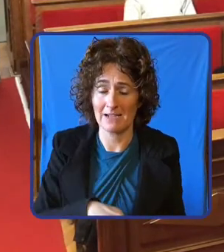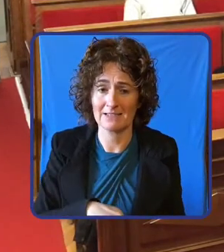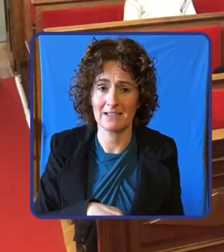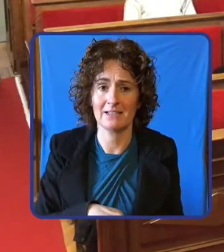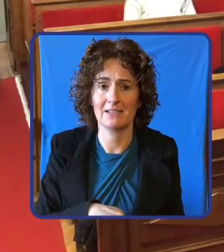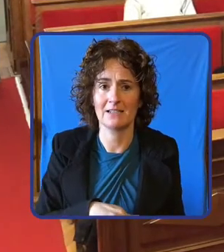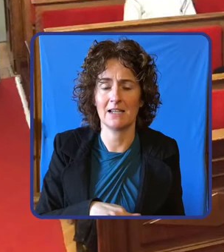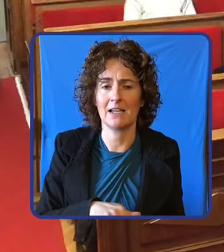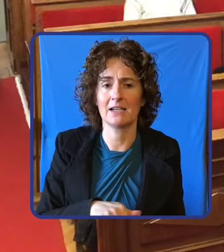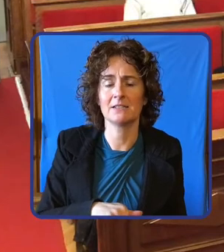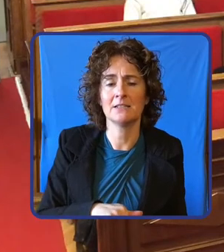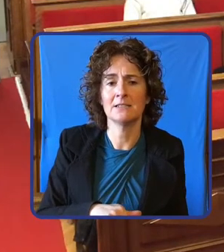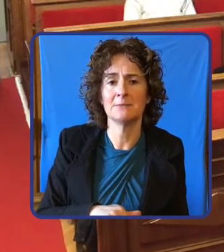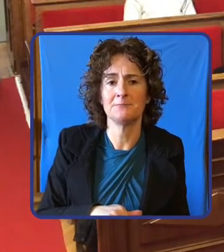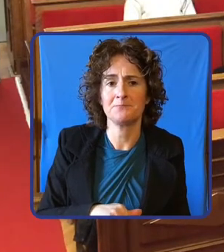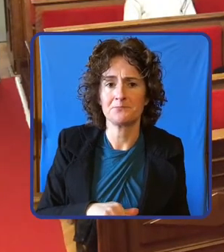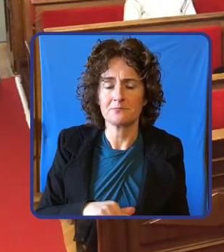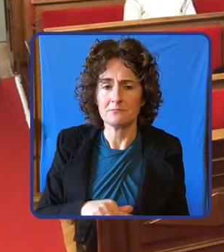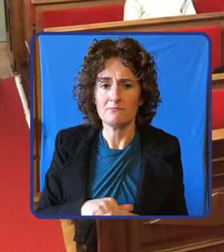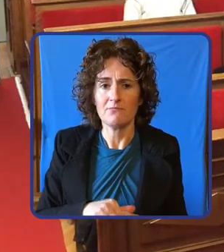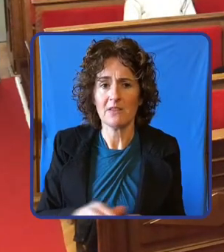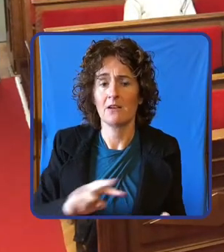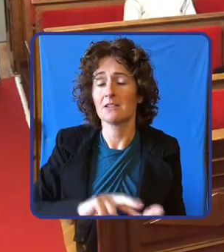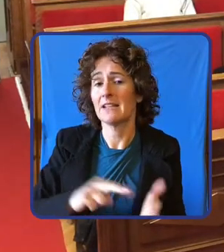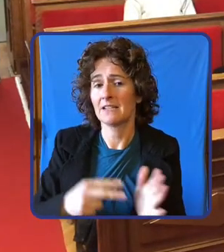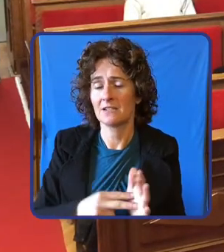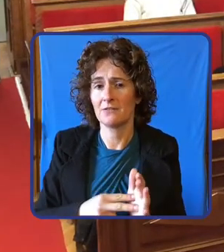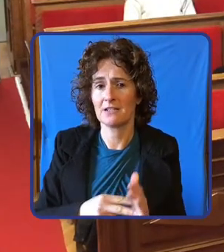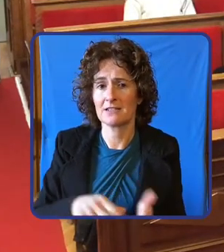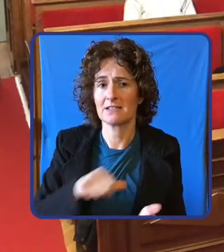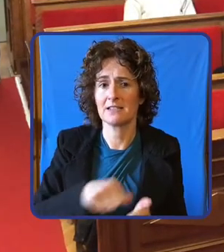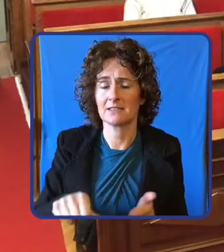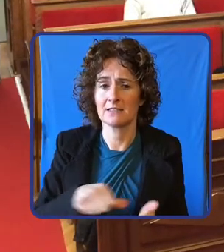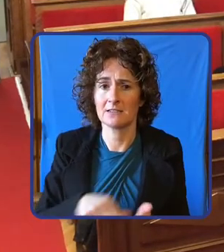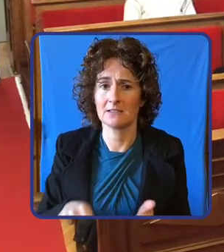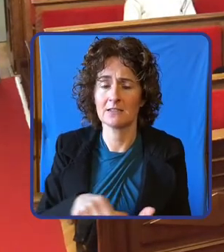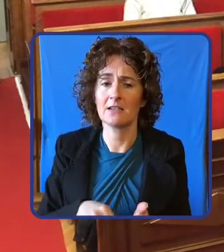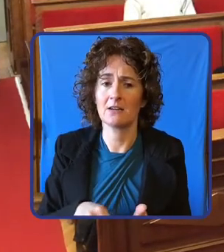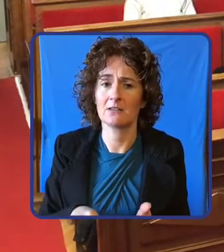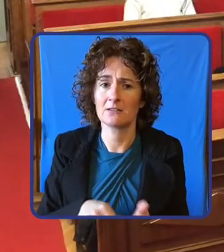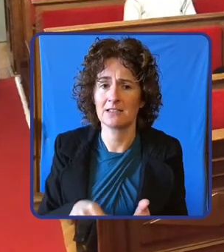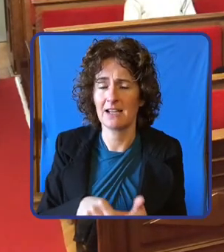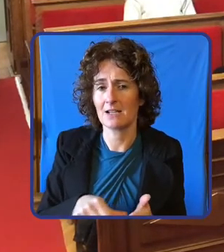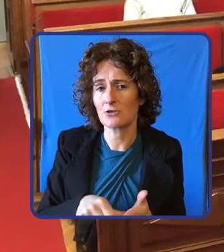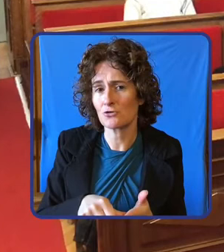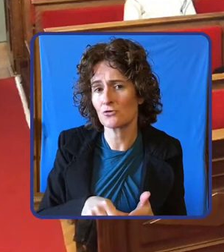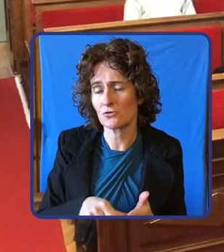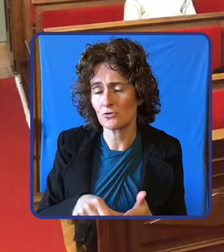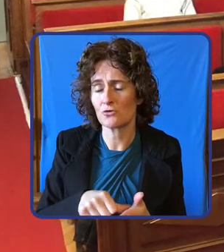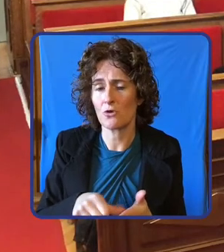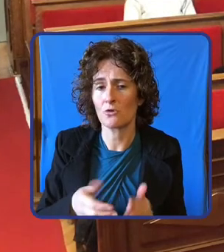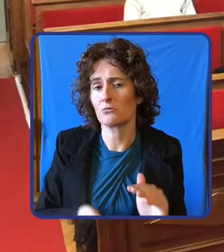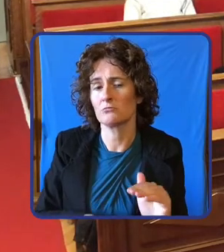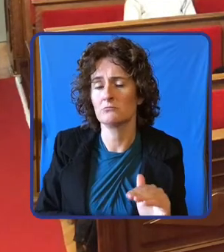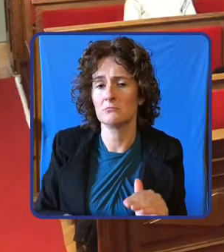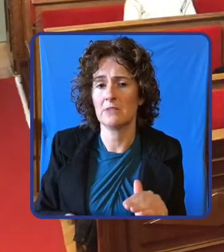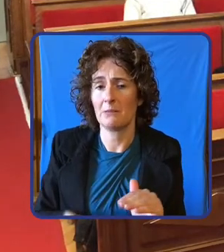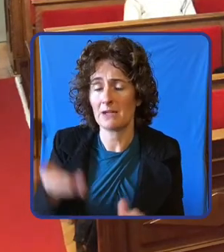ott az 1,3 milliárd forintos tervezett kiadáshoz képest alig van, mivel több mint 300 millió forintos normatíva